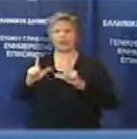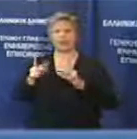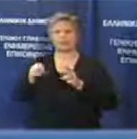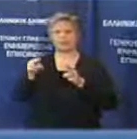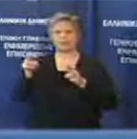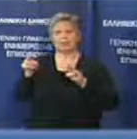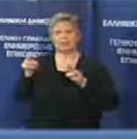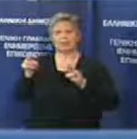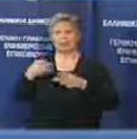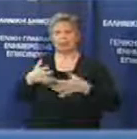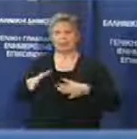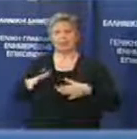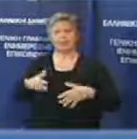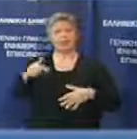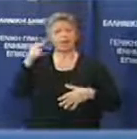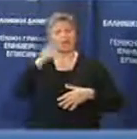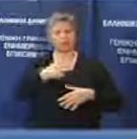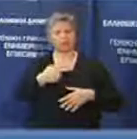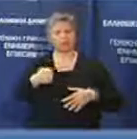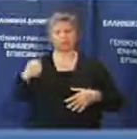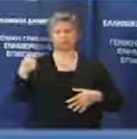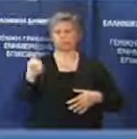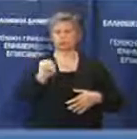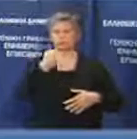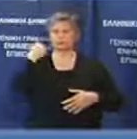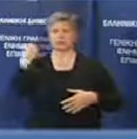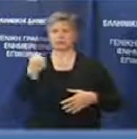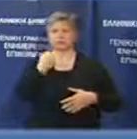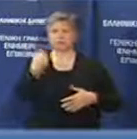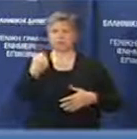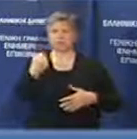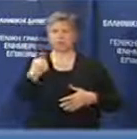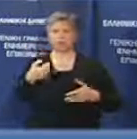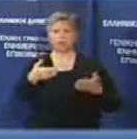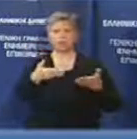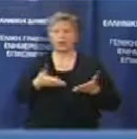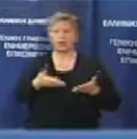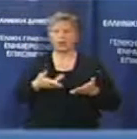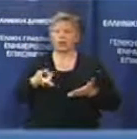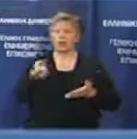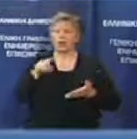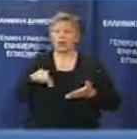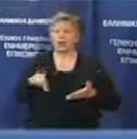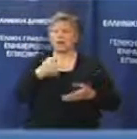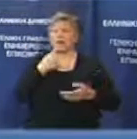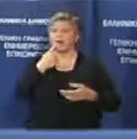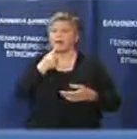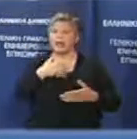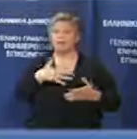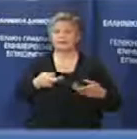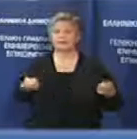αρκετές ακροδεξιές προσεγγίσεις, όπως χωρών του Βίσεγκραντ, Και απ' την άλλη με ένα